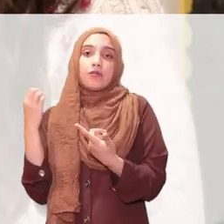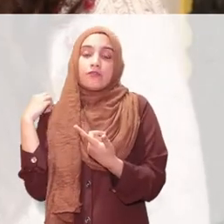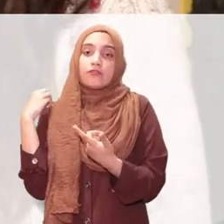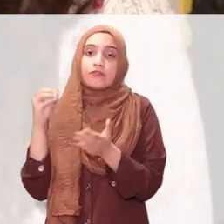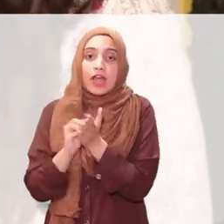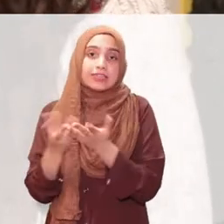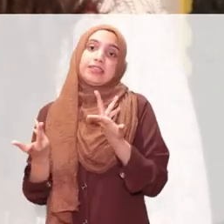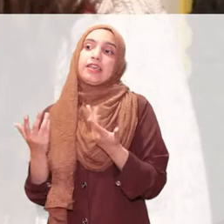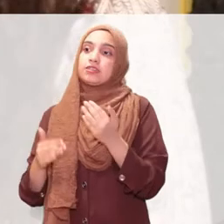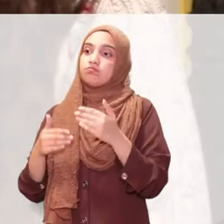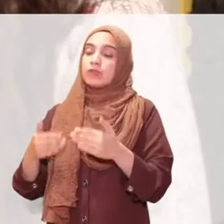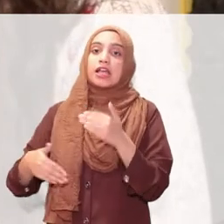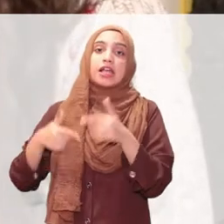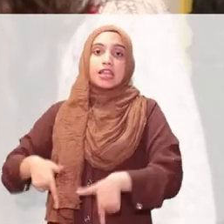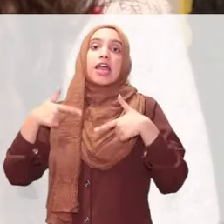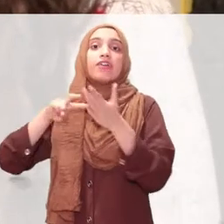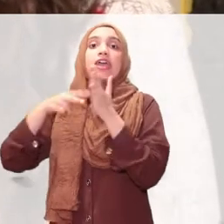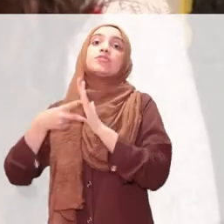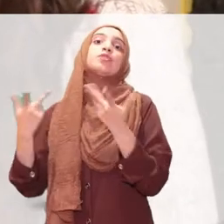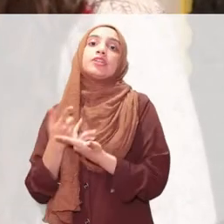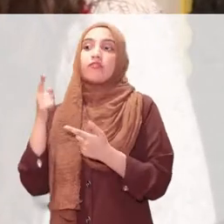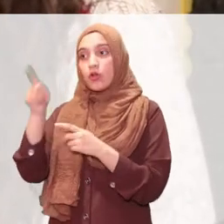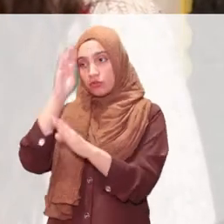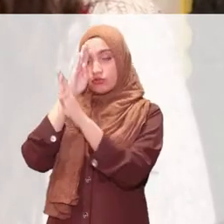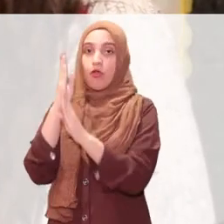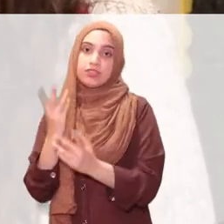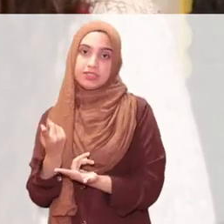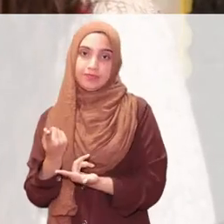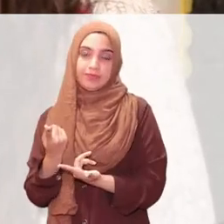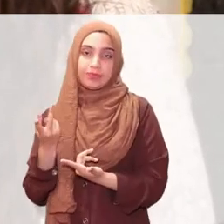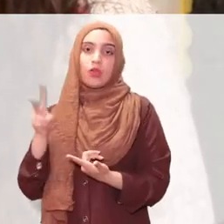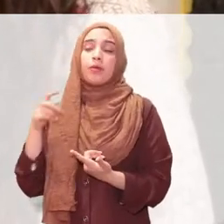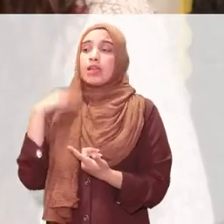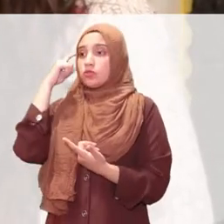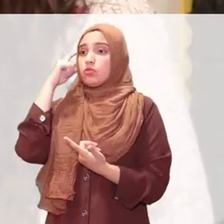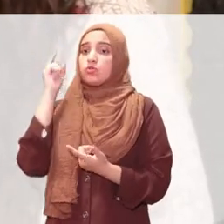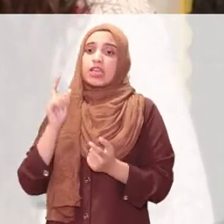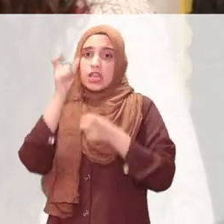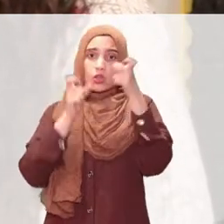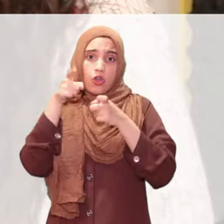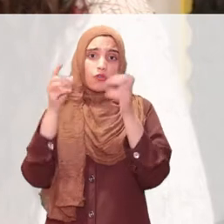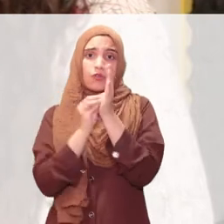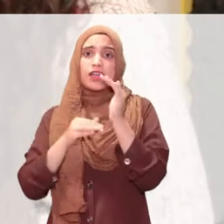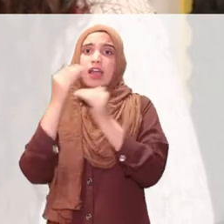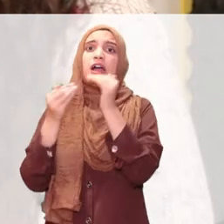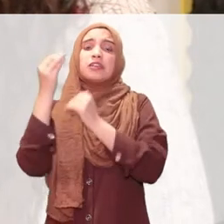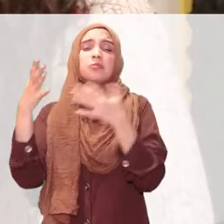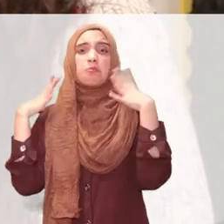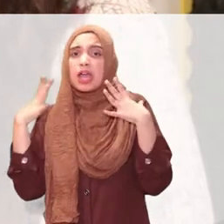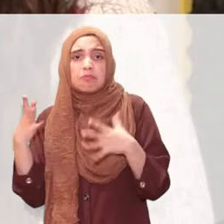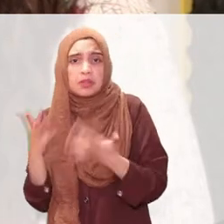हैं अपना बंद इतना कर देते हैं कि इट इज और स्पिन फूड व्हाट्सएप टाइम्स सो आईएस सीन ठाट लौटना एग्रो